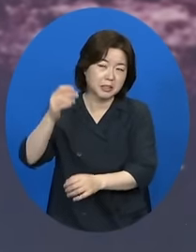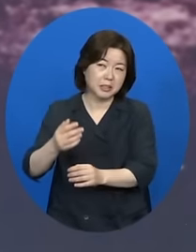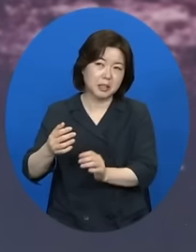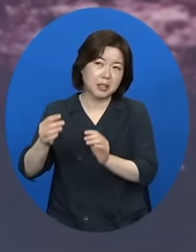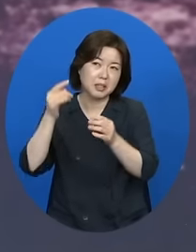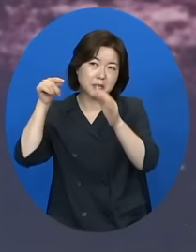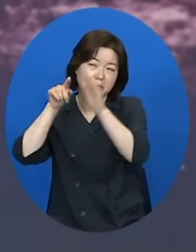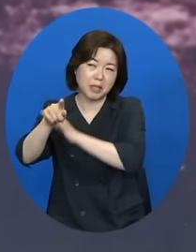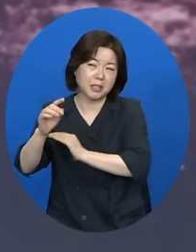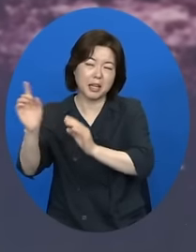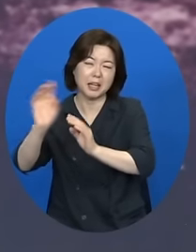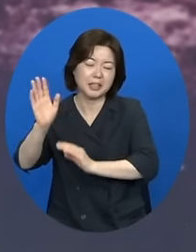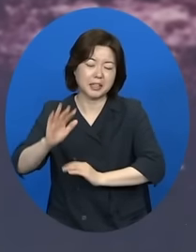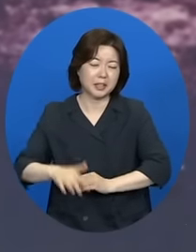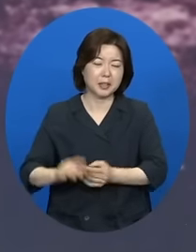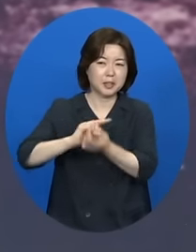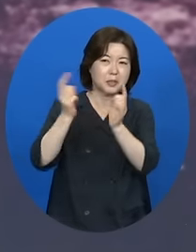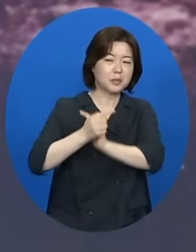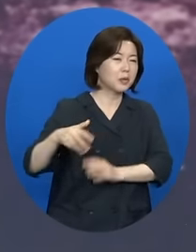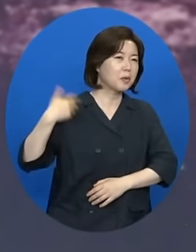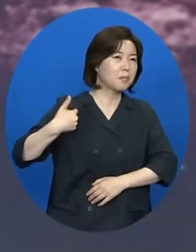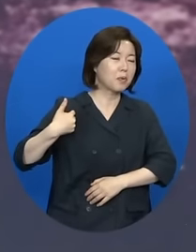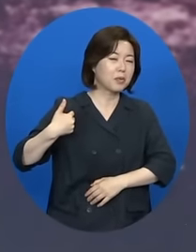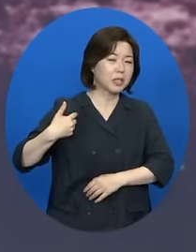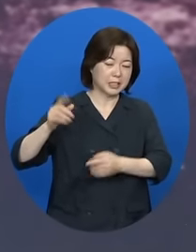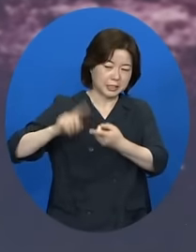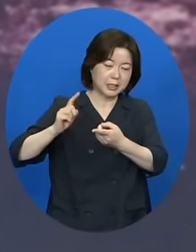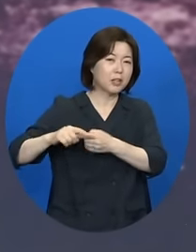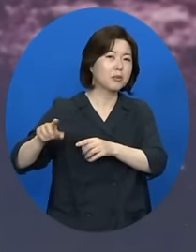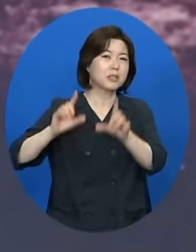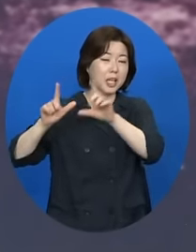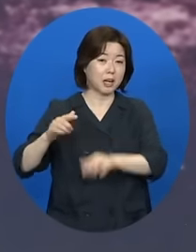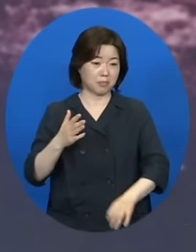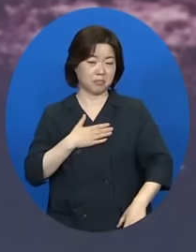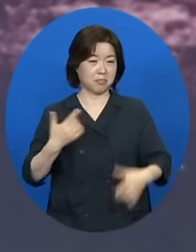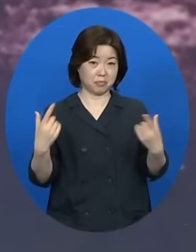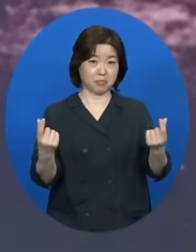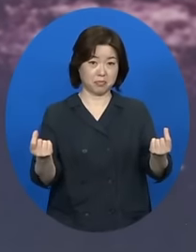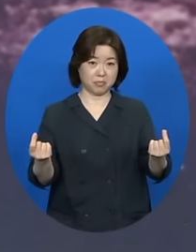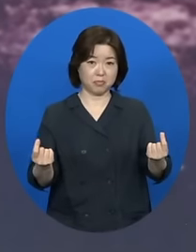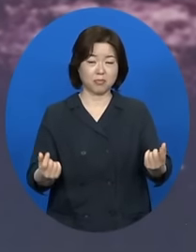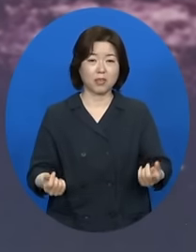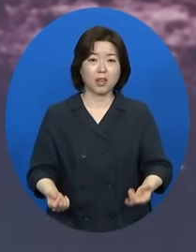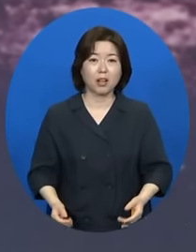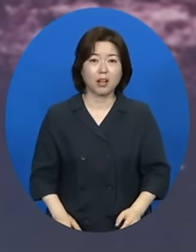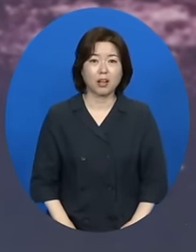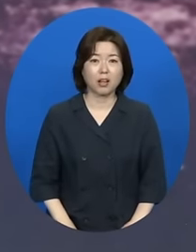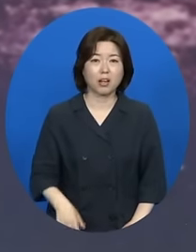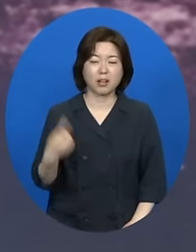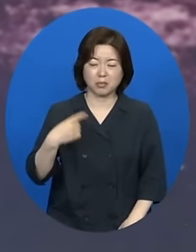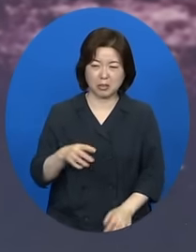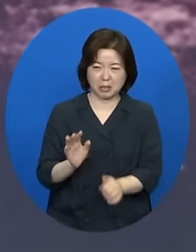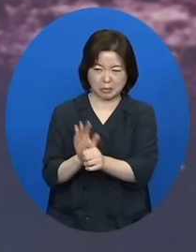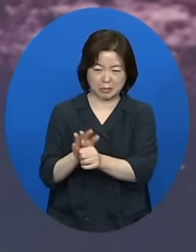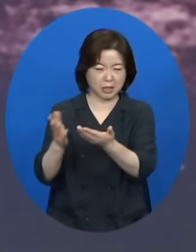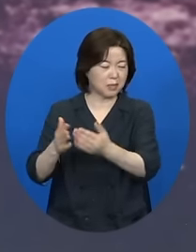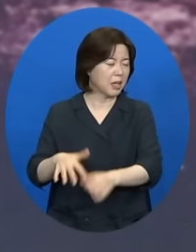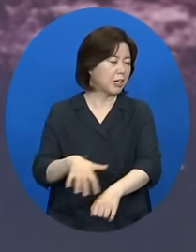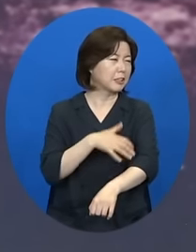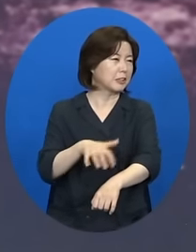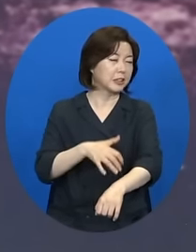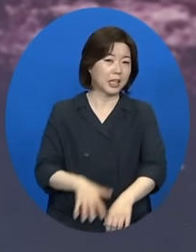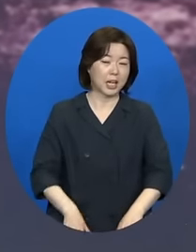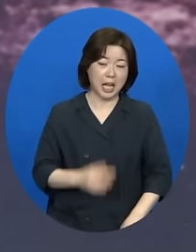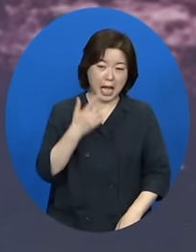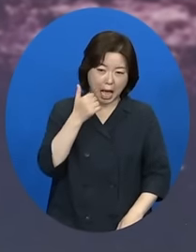큰아버지 찾아가지 않고 그냥 서로 모른 채 지내자. 아, 나도 그럴 거야. 그거 다 지작거리하면 귀찮고 그냥